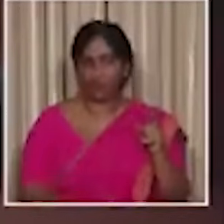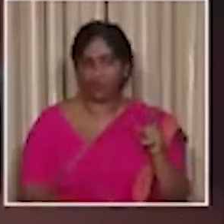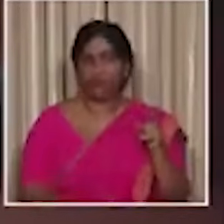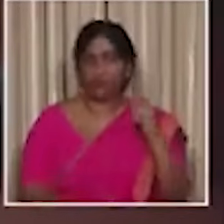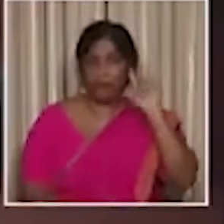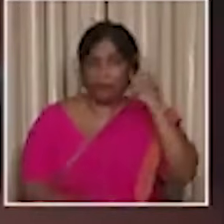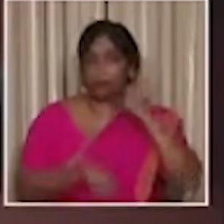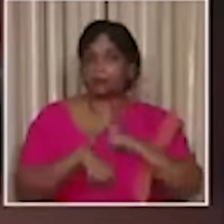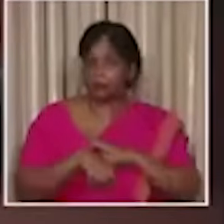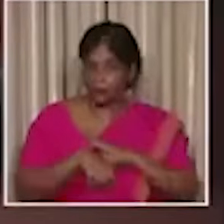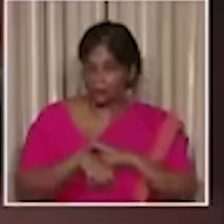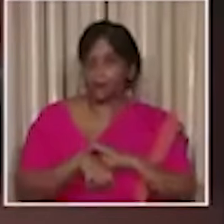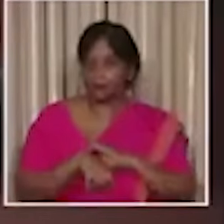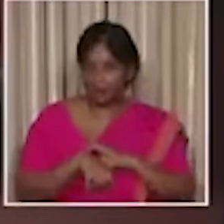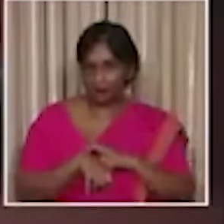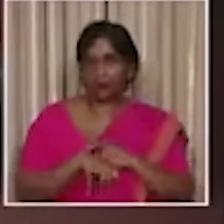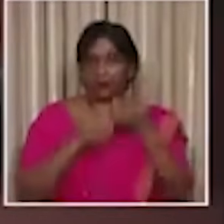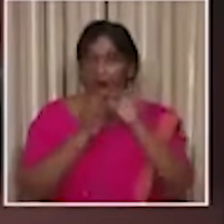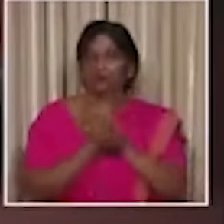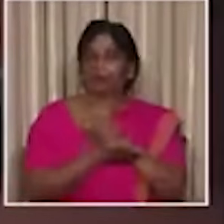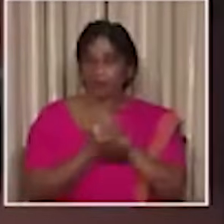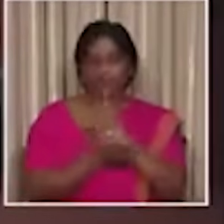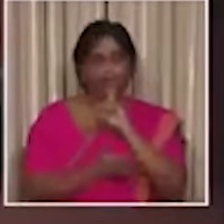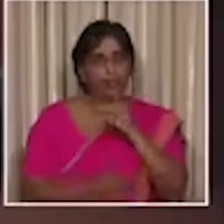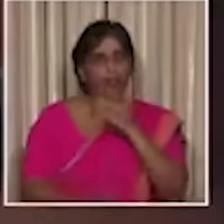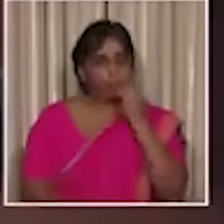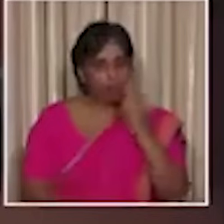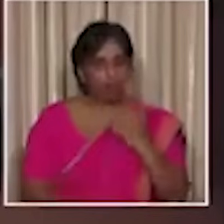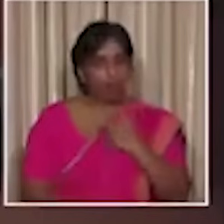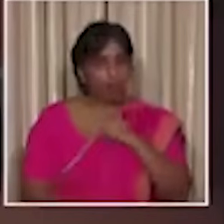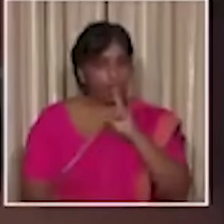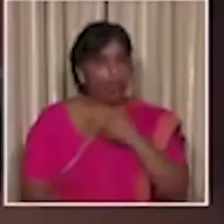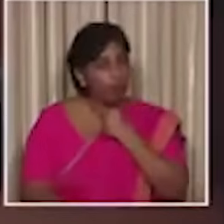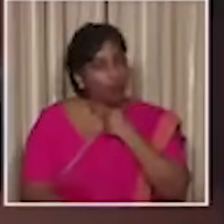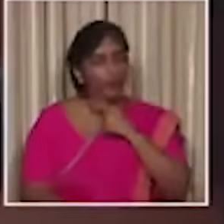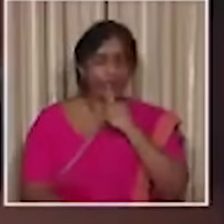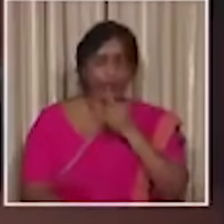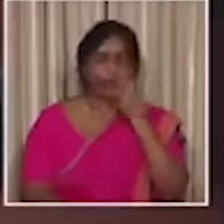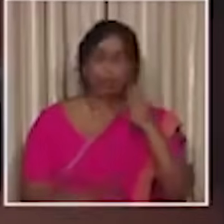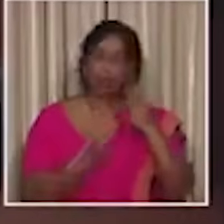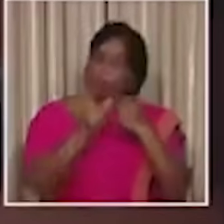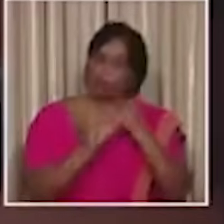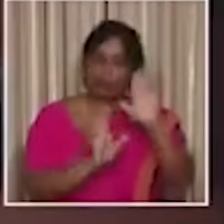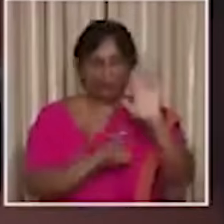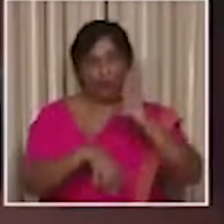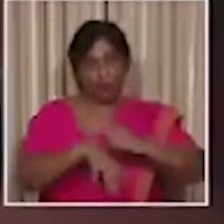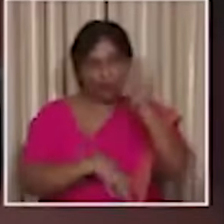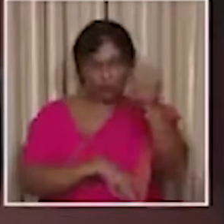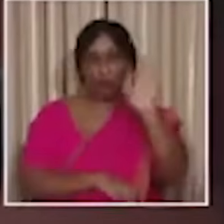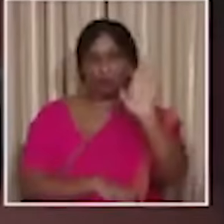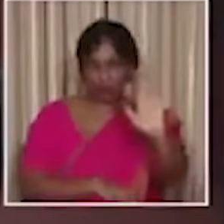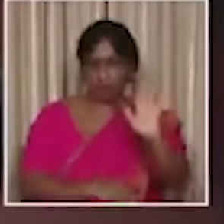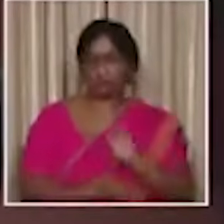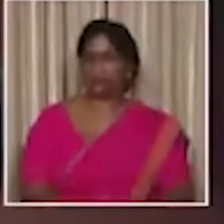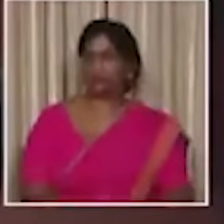palingnya wasitawi, ni deh niwardi kirim kerana puluan. Mampu kirim deh asatnya nang asatnya ikhnan puluan, utara dengan puluan. Insya Allah itu mata wasitawi ini, no? Hari,